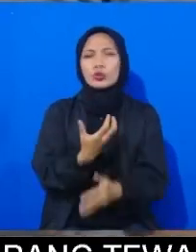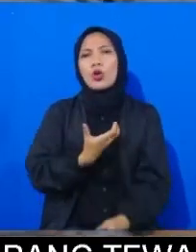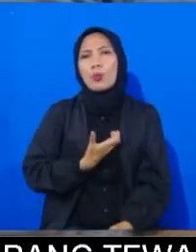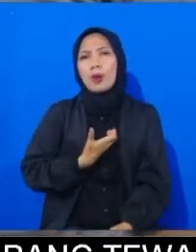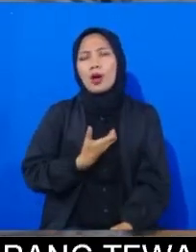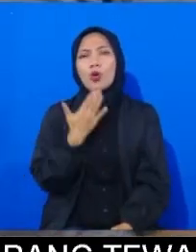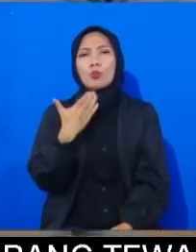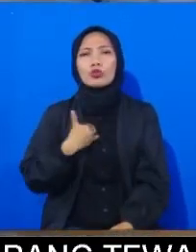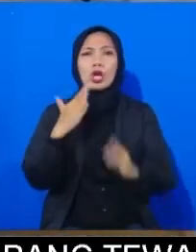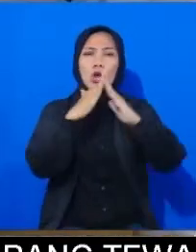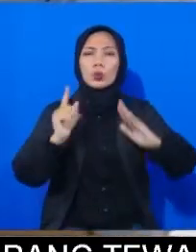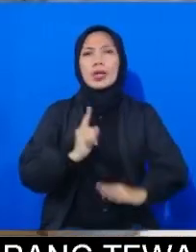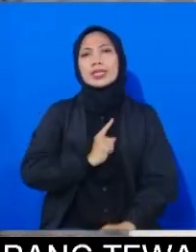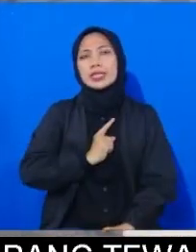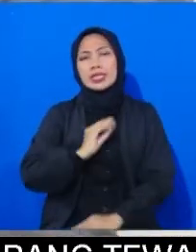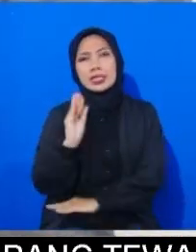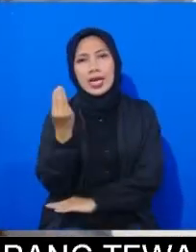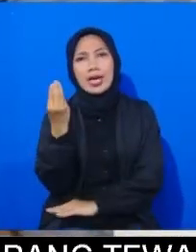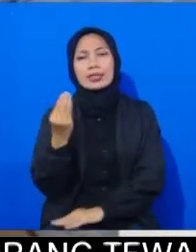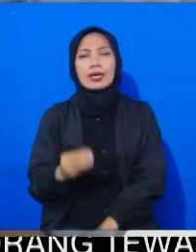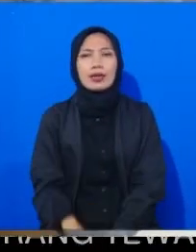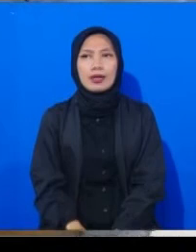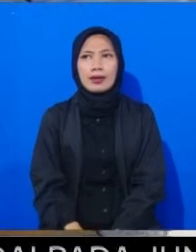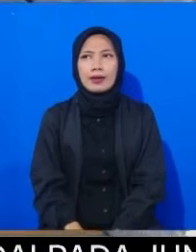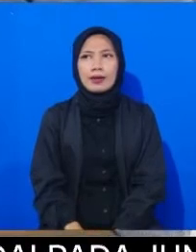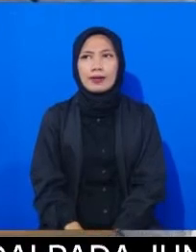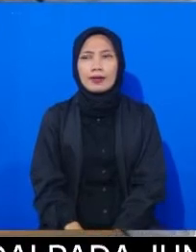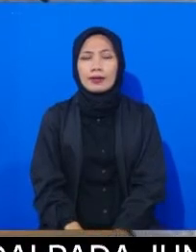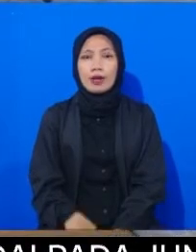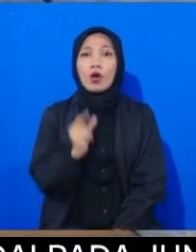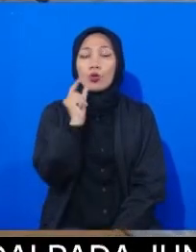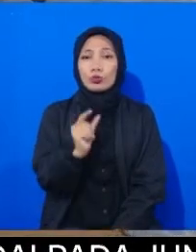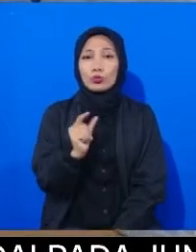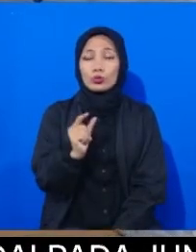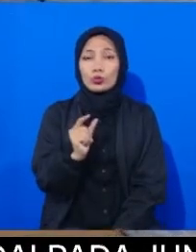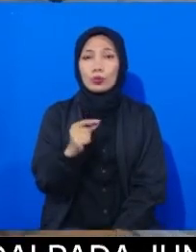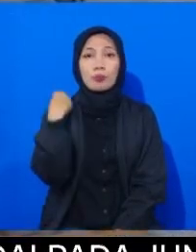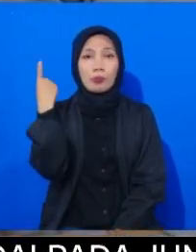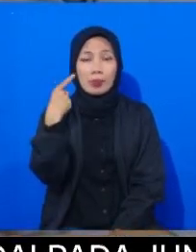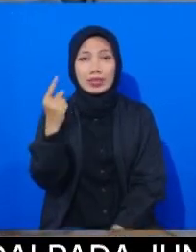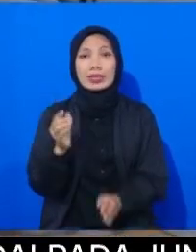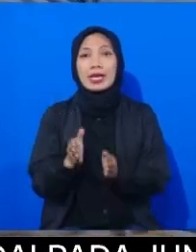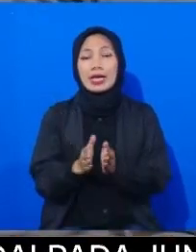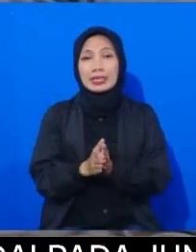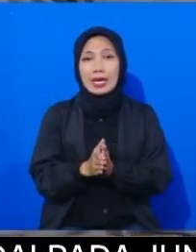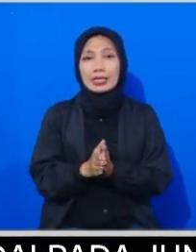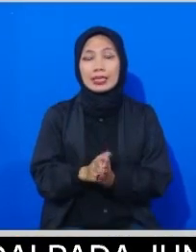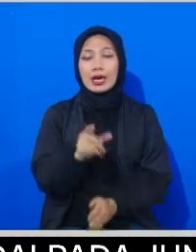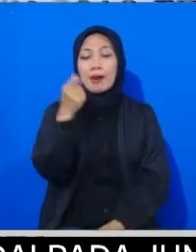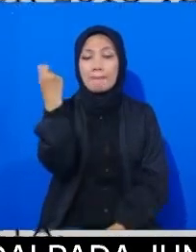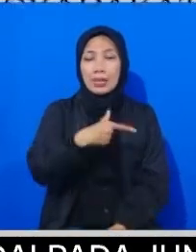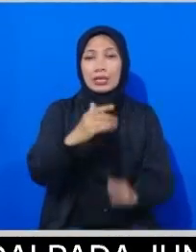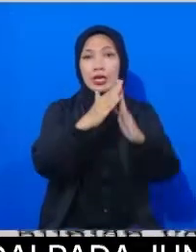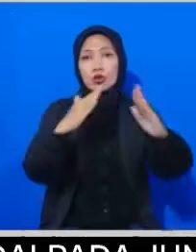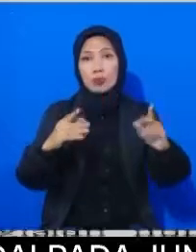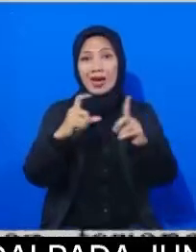wilayah DKI Jakarta. Bagi pemilik dan juga pemerintah Provinsi DKI Jakarta, mereka terikat pada peraturan